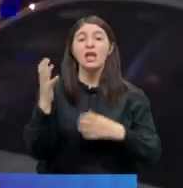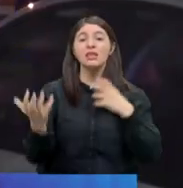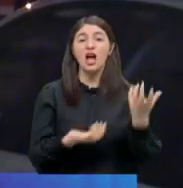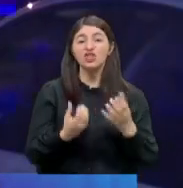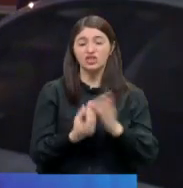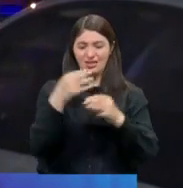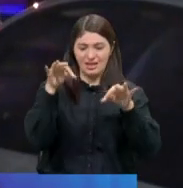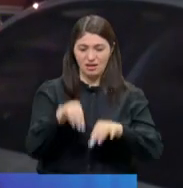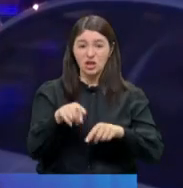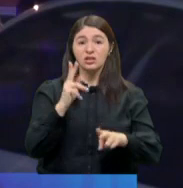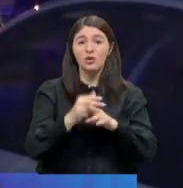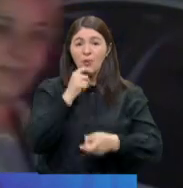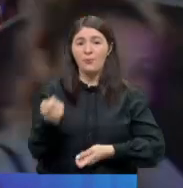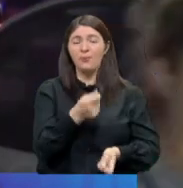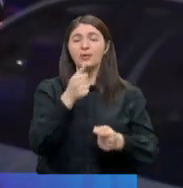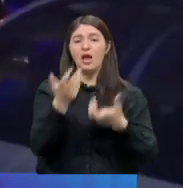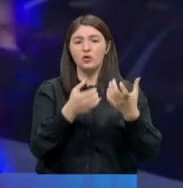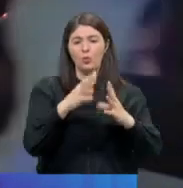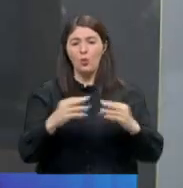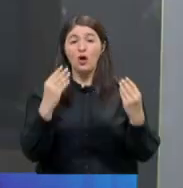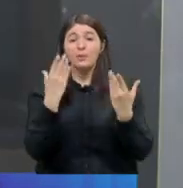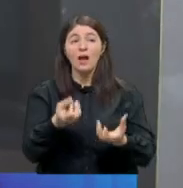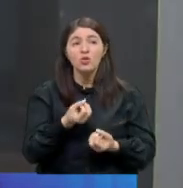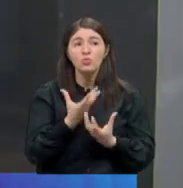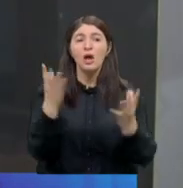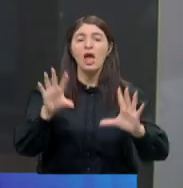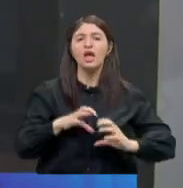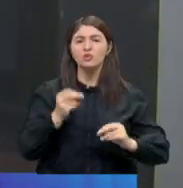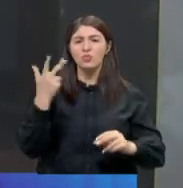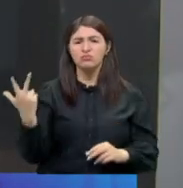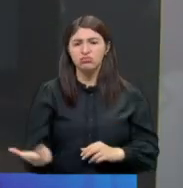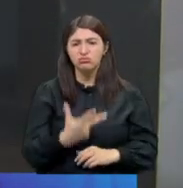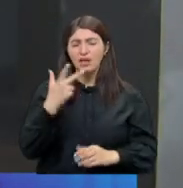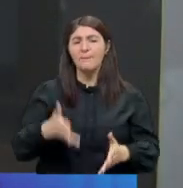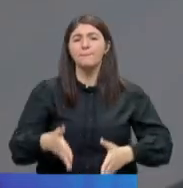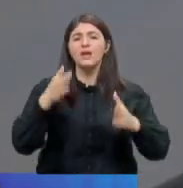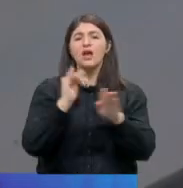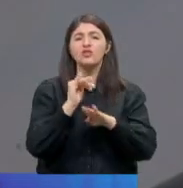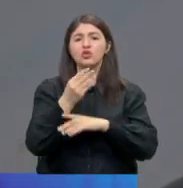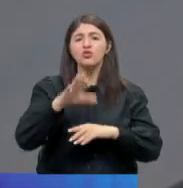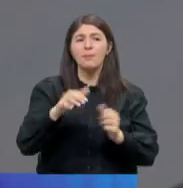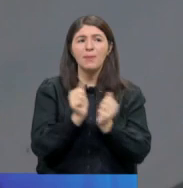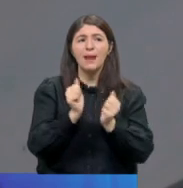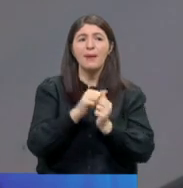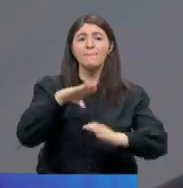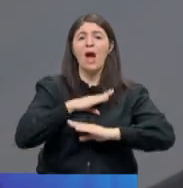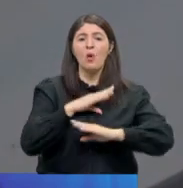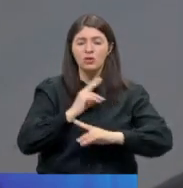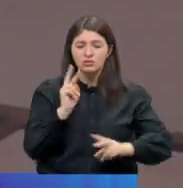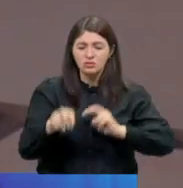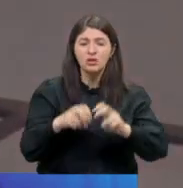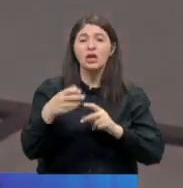Yangının çıktığı noktaya hızla müdahale edilip yangın söndürülse de dumanların etkisi çok şiddetliydi. Bina sakinleri çocuklarıyla beraber